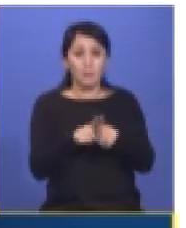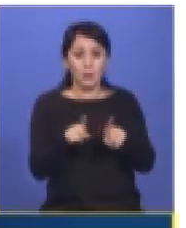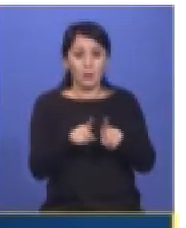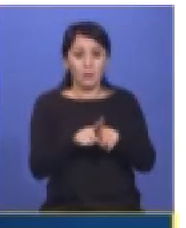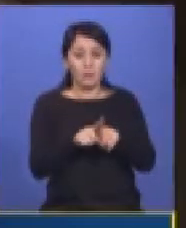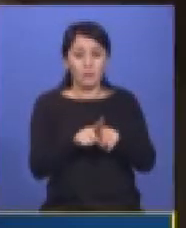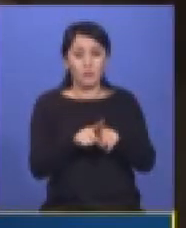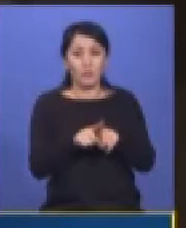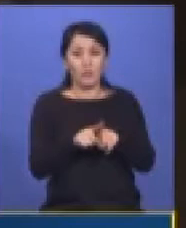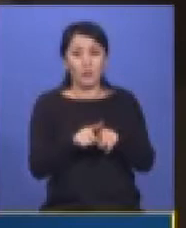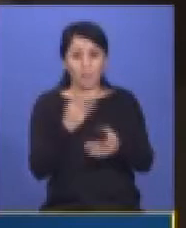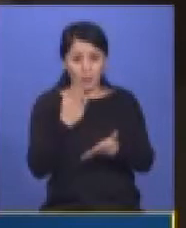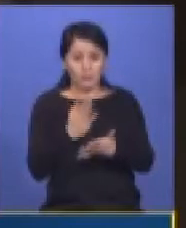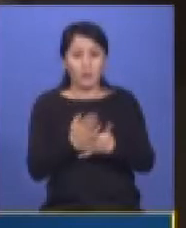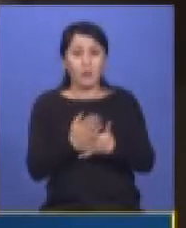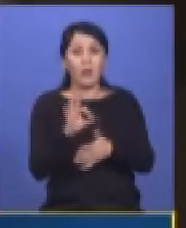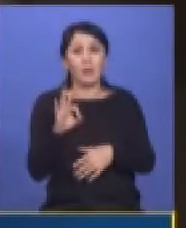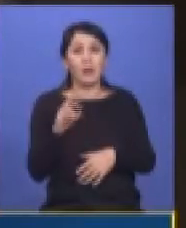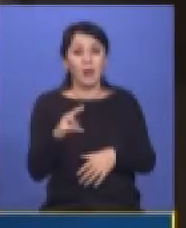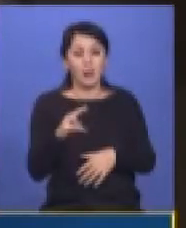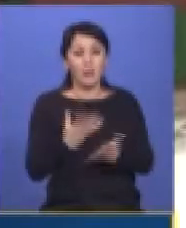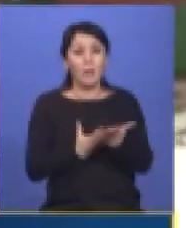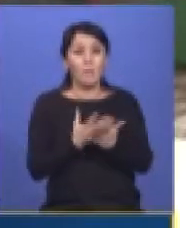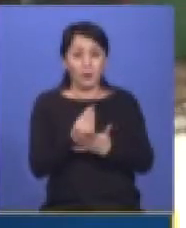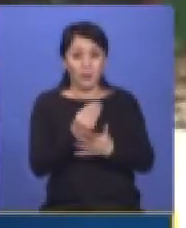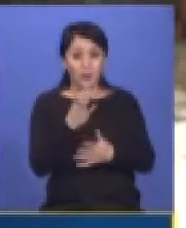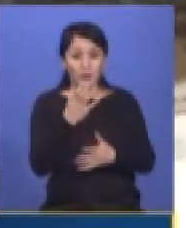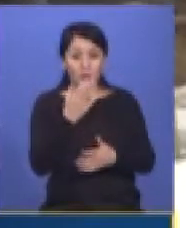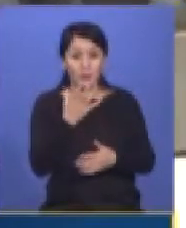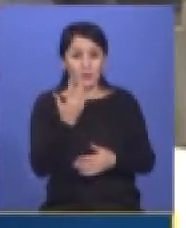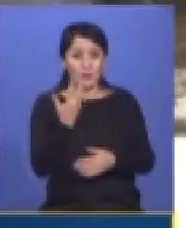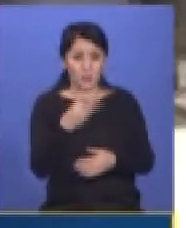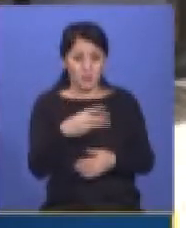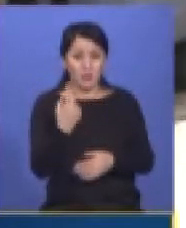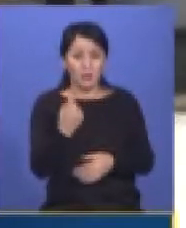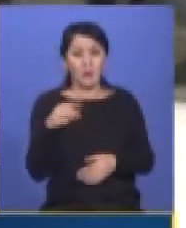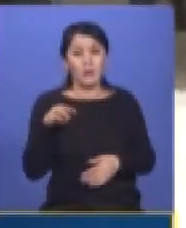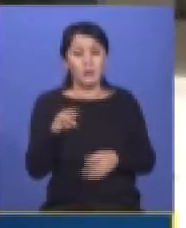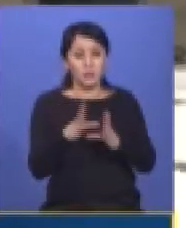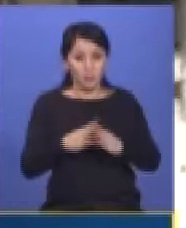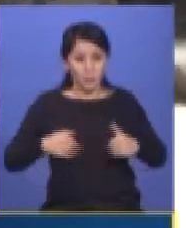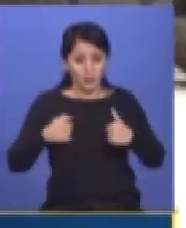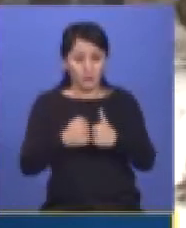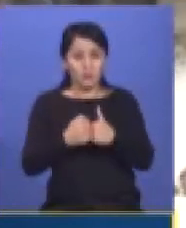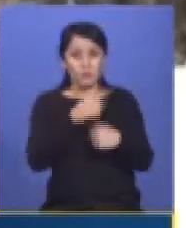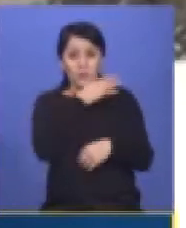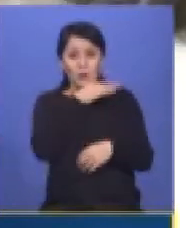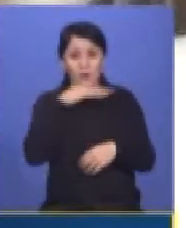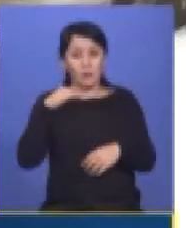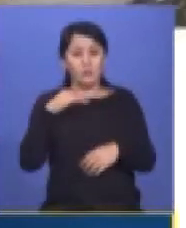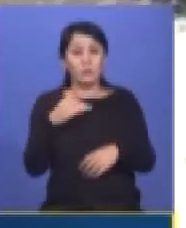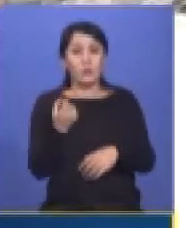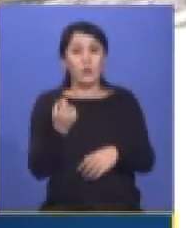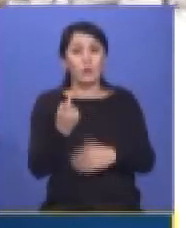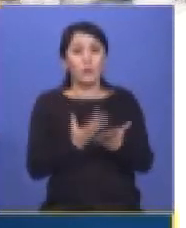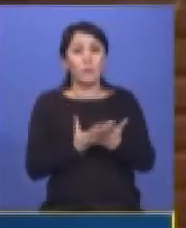Нелли Белобровада туындаған. Қазан айында берілген жылу үшін 31 мың теңге төлеу қажет. Көп балалы отбасы енді мұндай қаражатты қалай